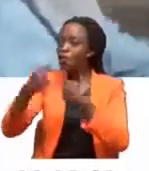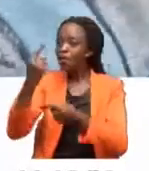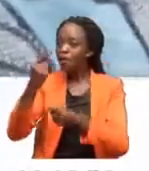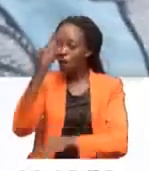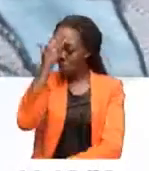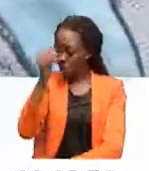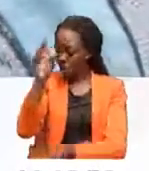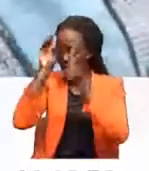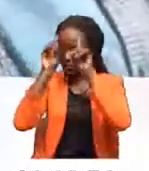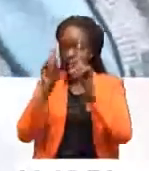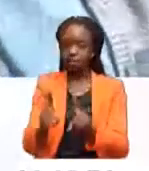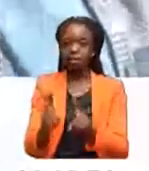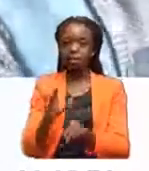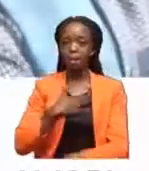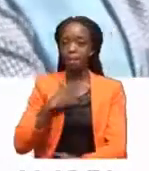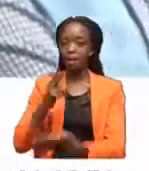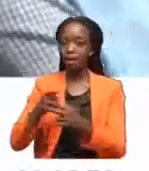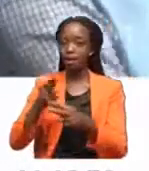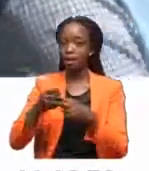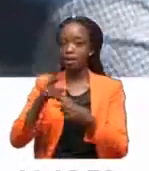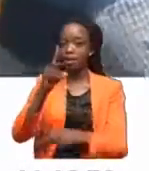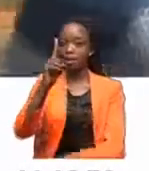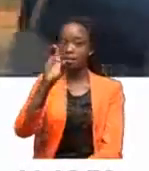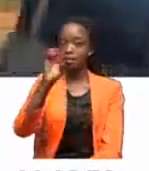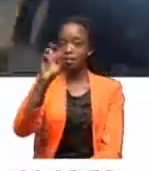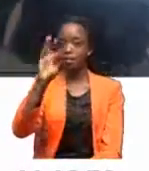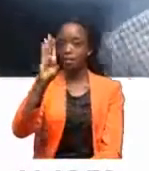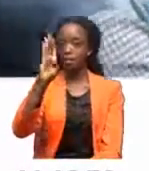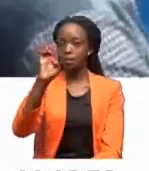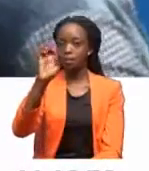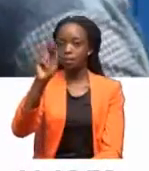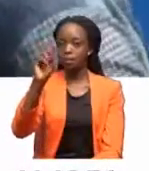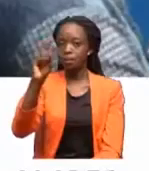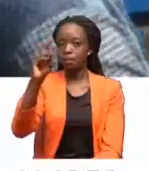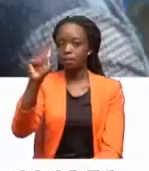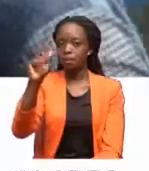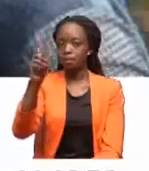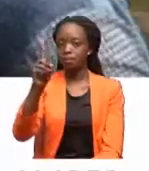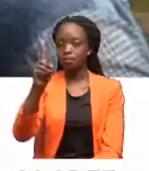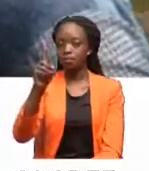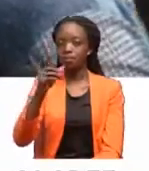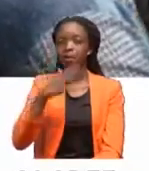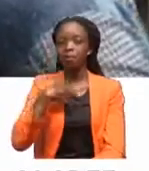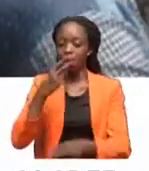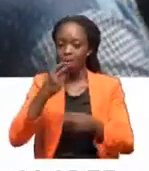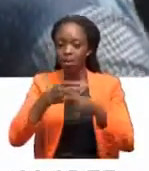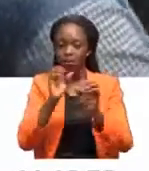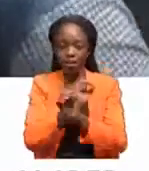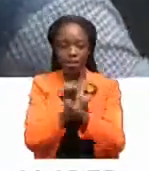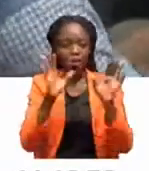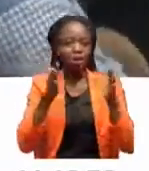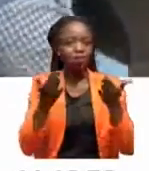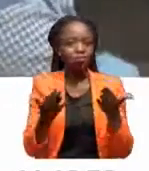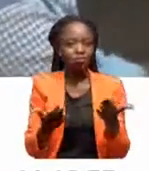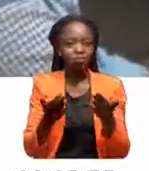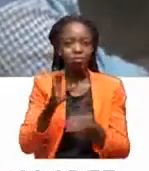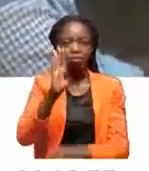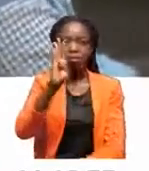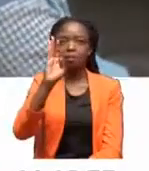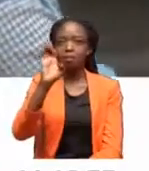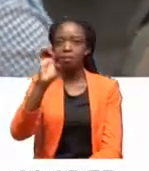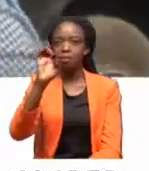Asante, naitwa Mheshimiwa Bernard Muganda Langana, almaarufu jina najulikana kama Bikul.